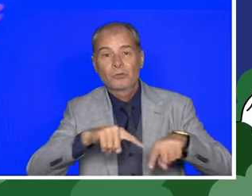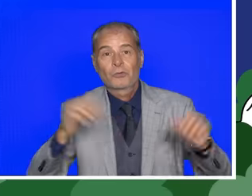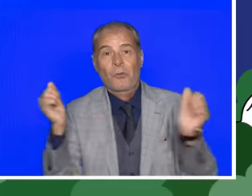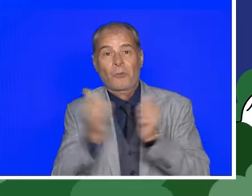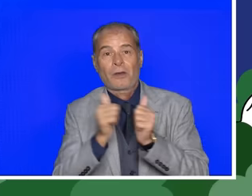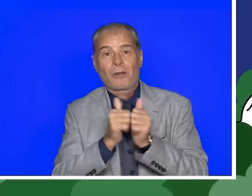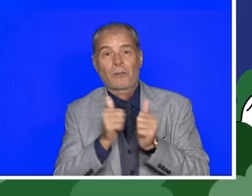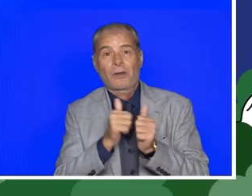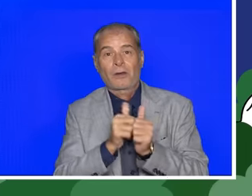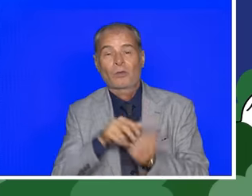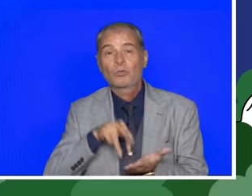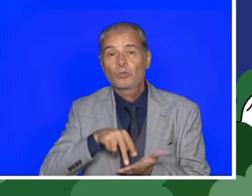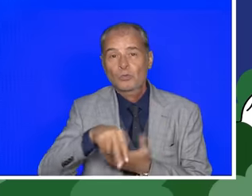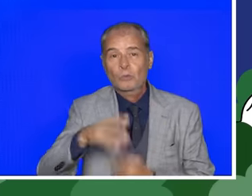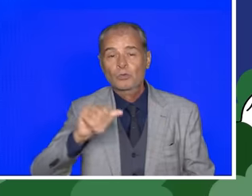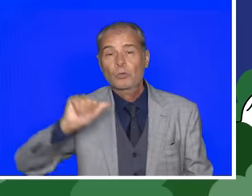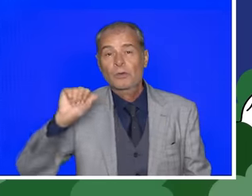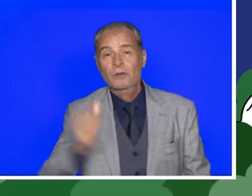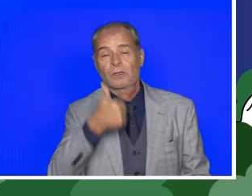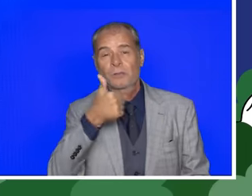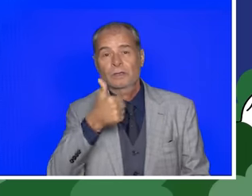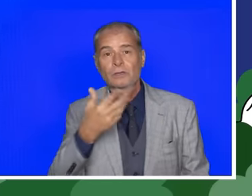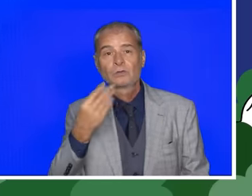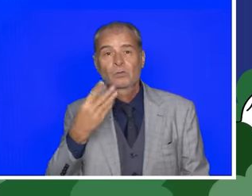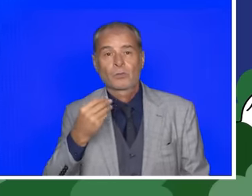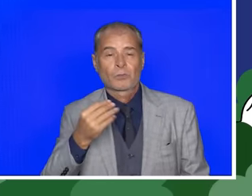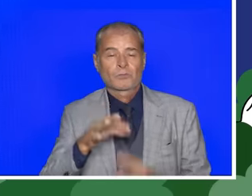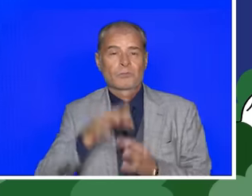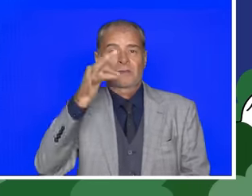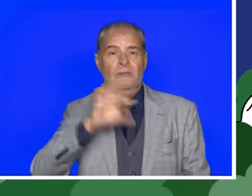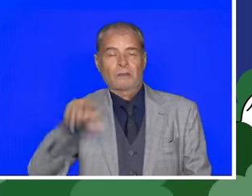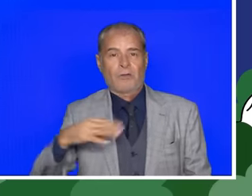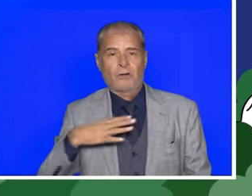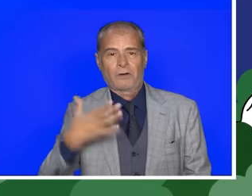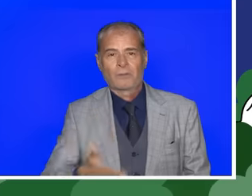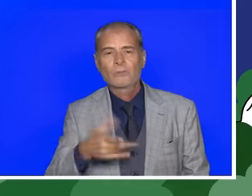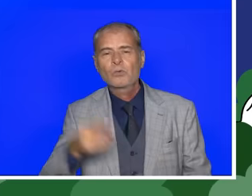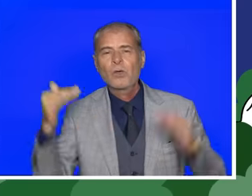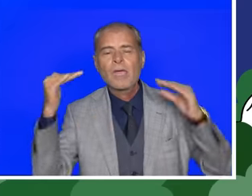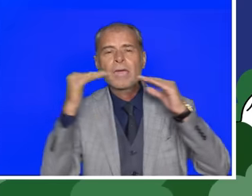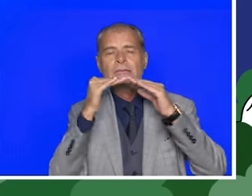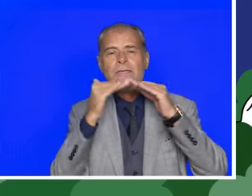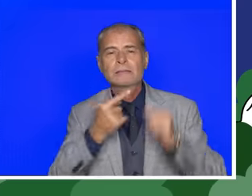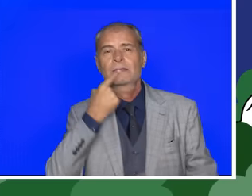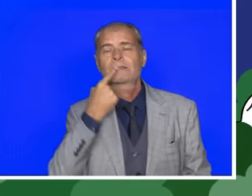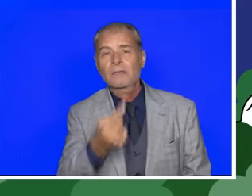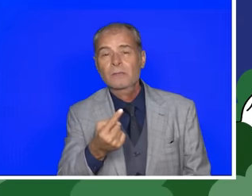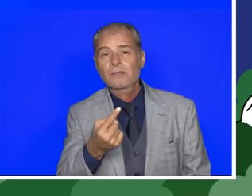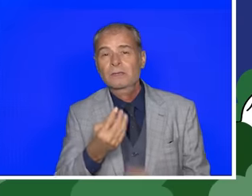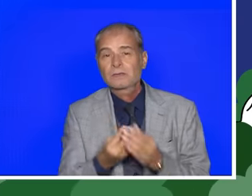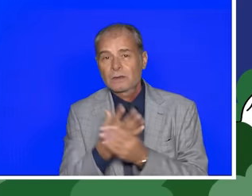yürüyeceğimiz çok kıymetli sivil toplum örgütleri var Fırsat eşitliğini sağlamak için